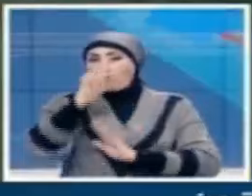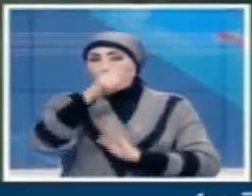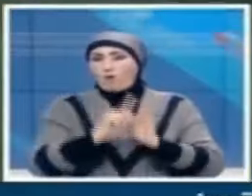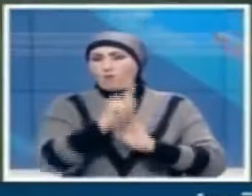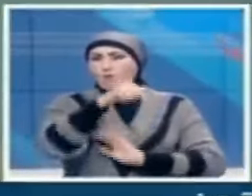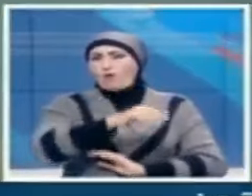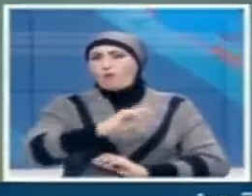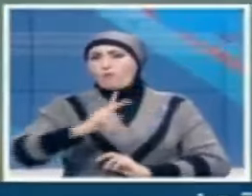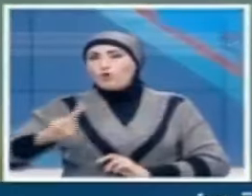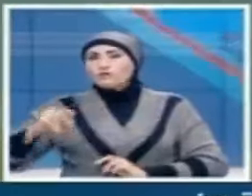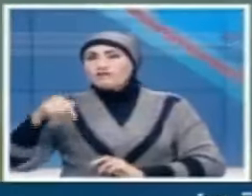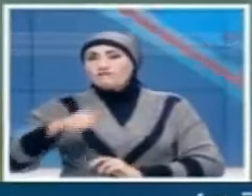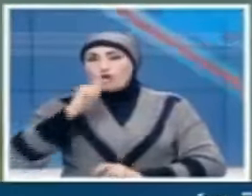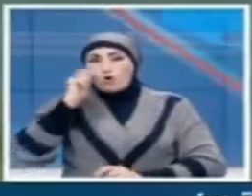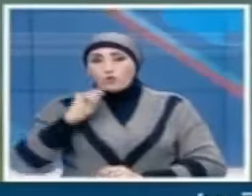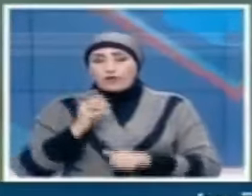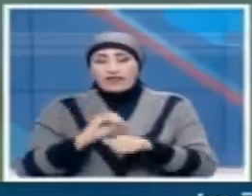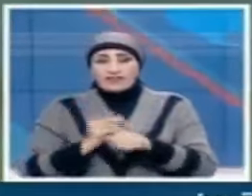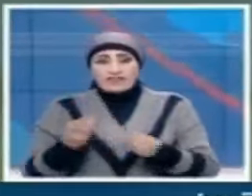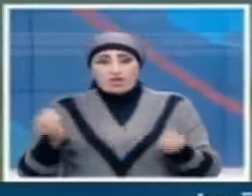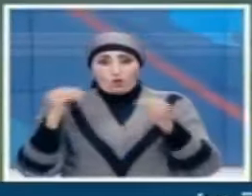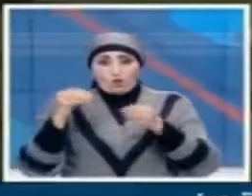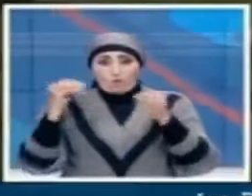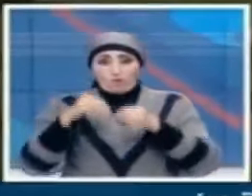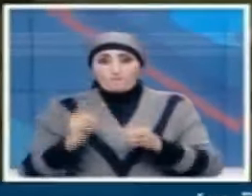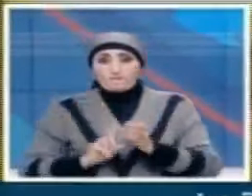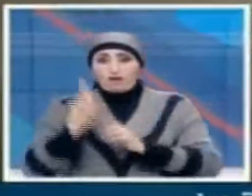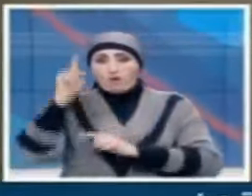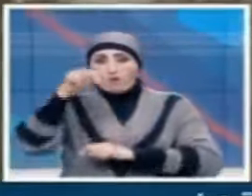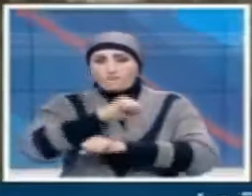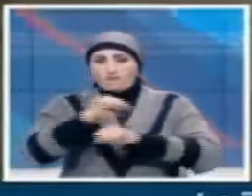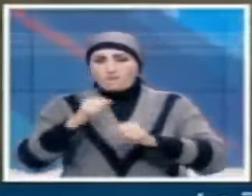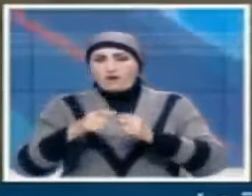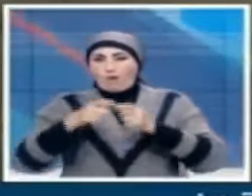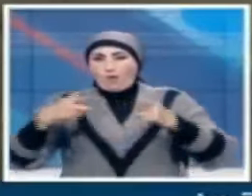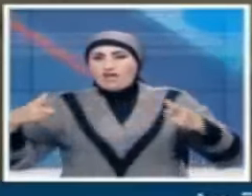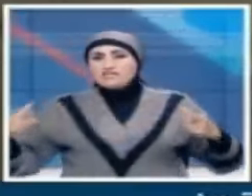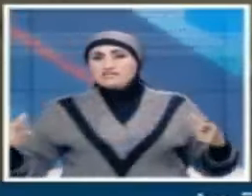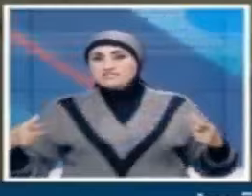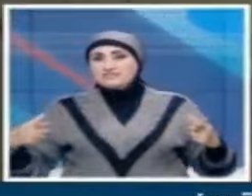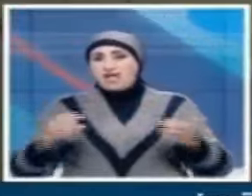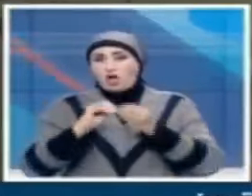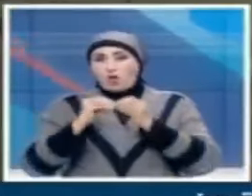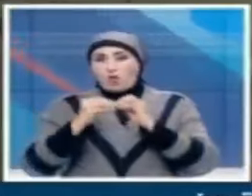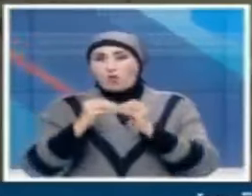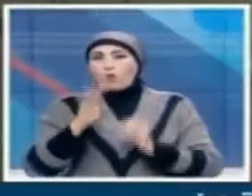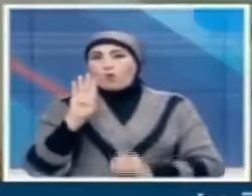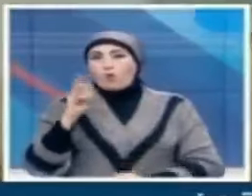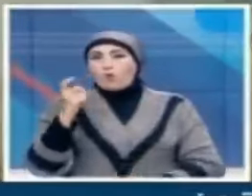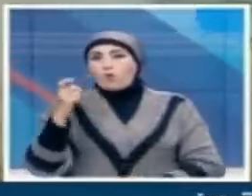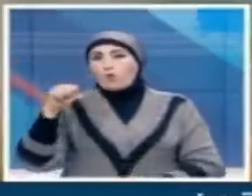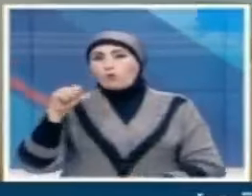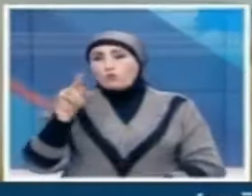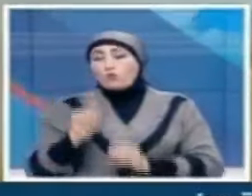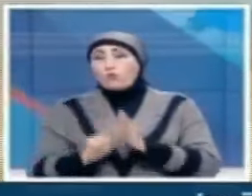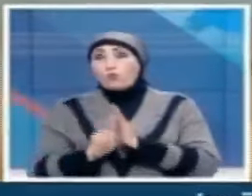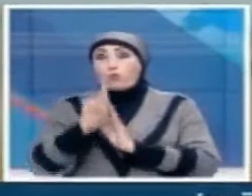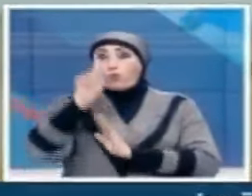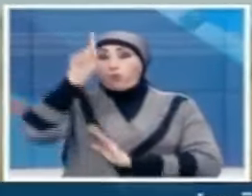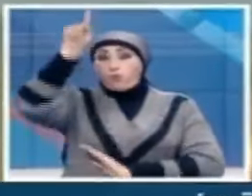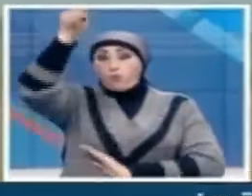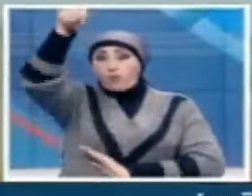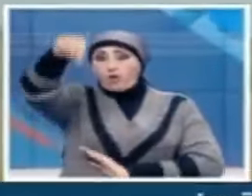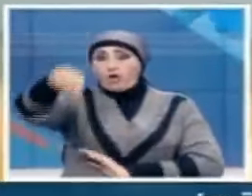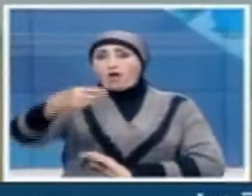مختلفة من أوكرانيا، مضيفة أنها نفذت هجومها بمجموعة واسعة من الأسلحة بينها صواريخ كروز